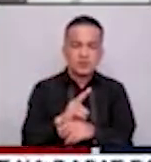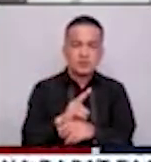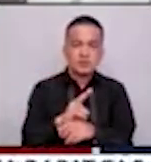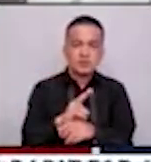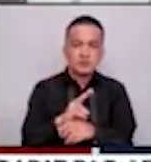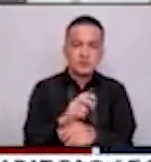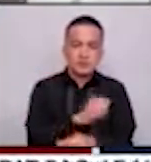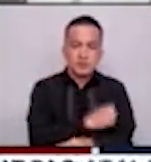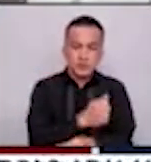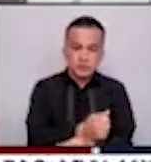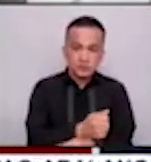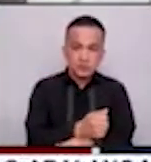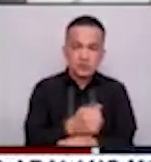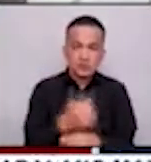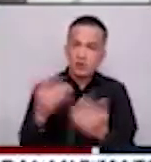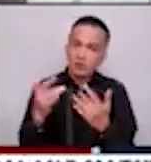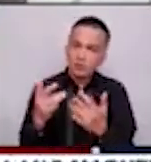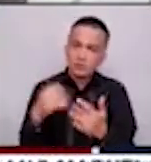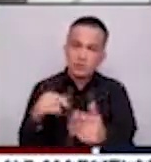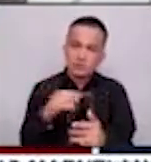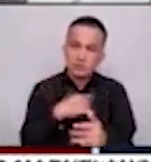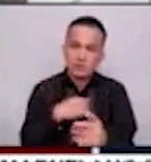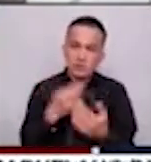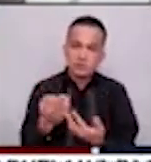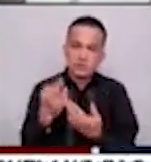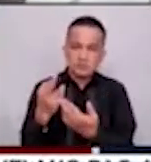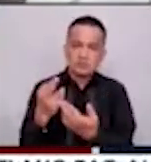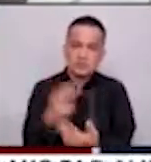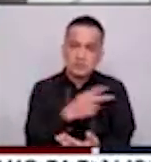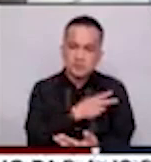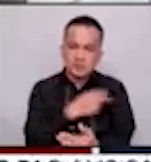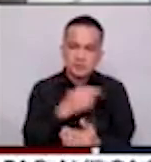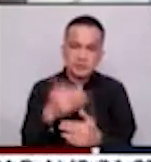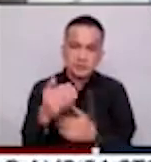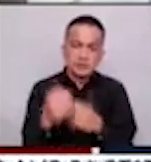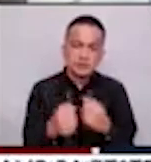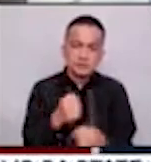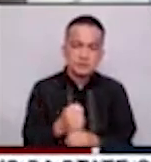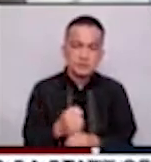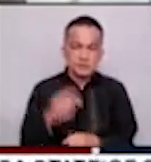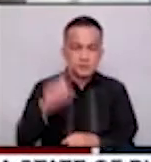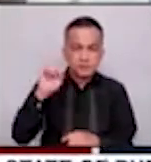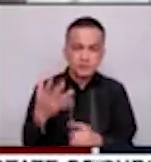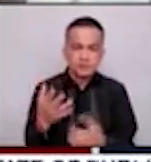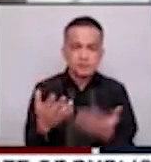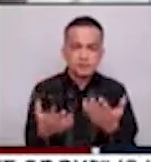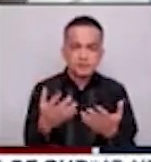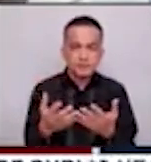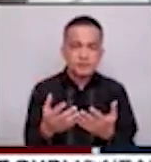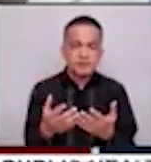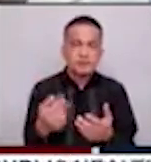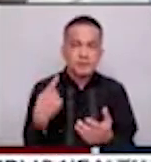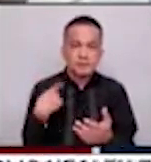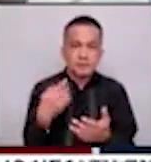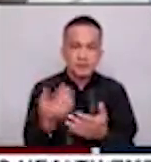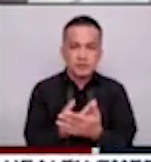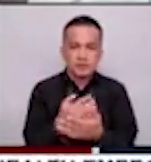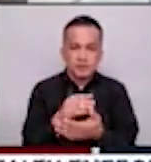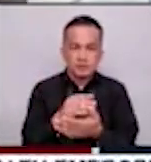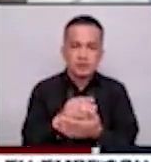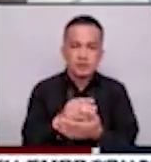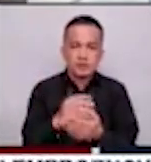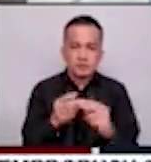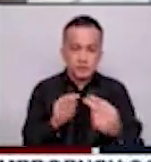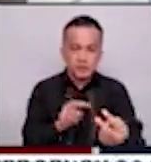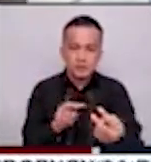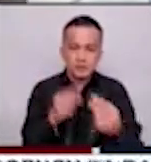tayo kasi kung halimbawa mag-recommend tayo ng vaccination for next year kasi hindi natin alam, baka naman may mga bagong variants of concern or